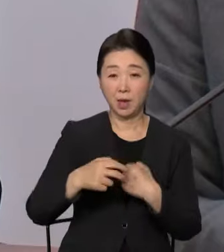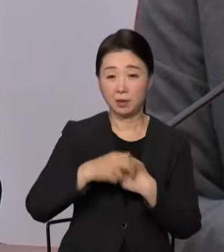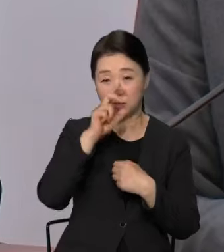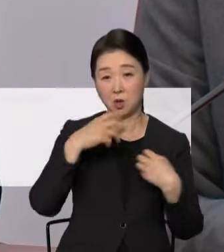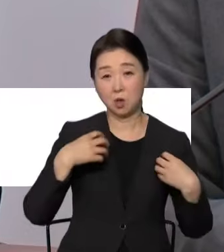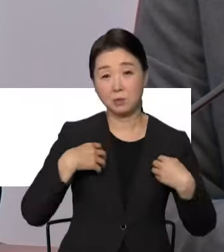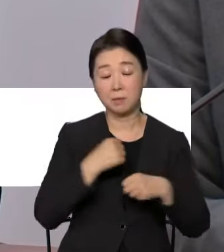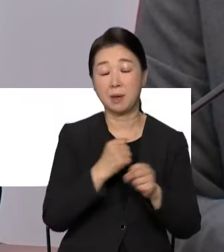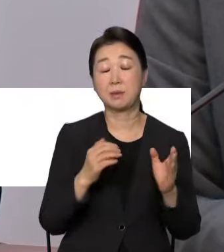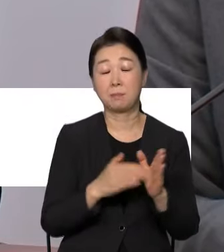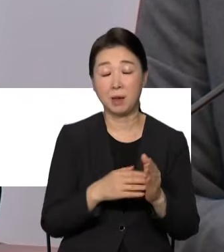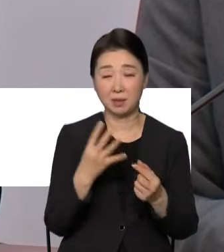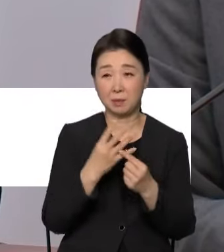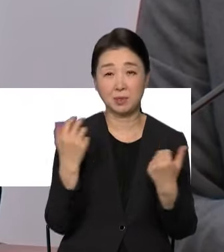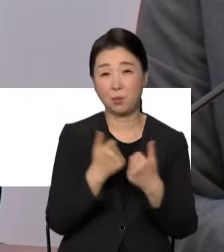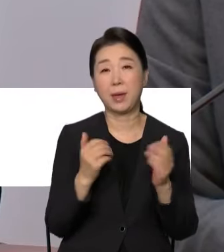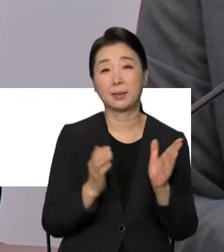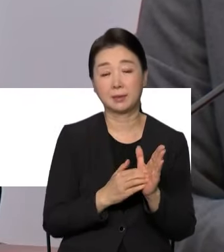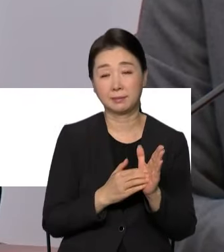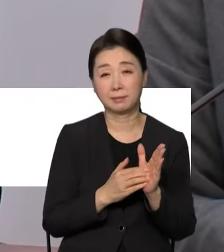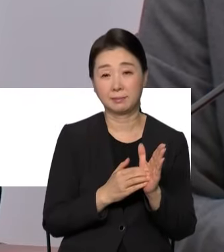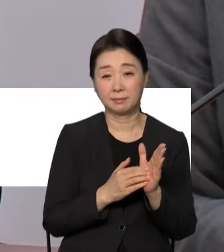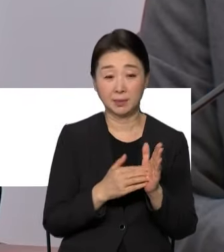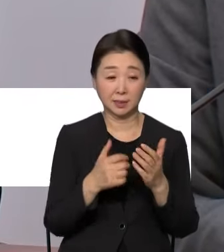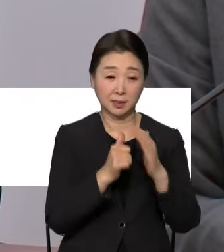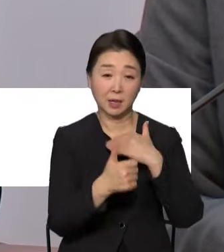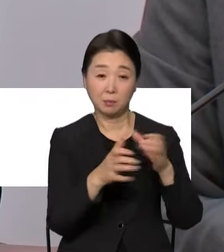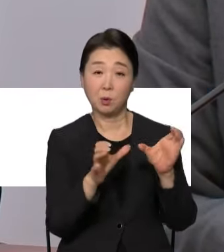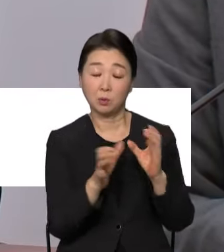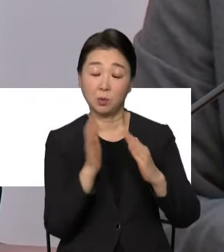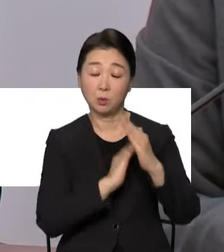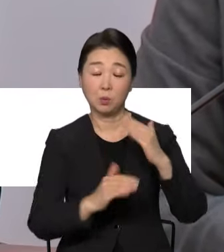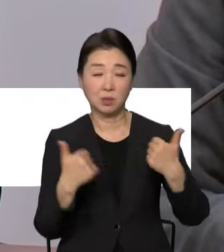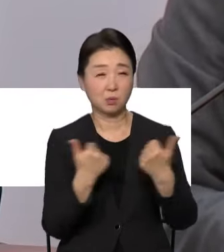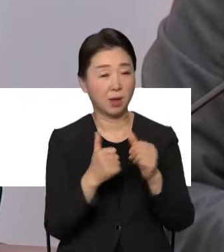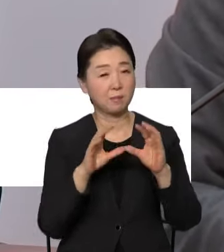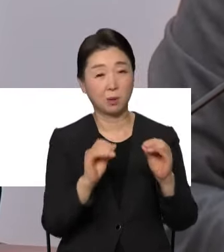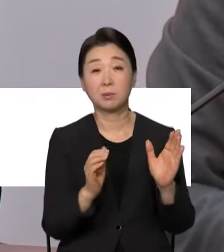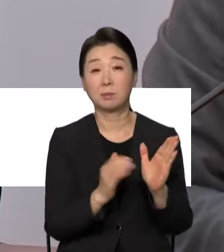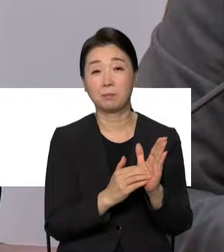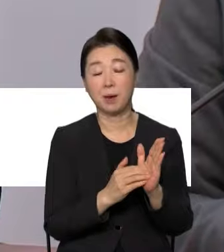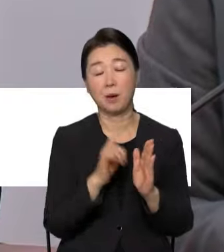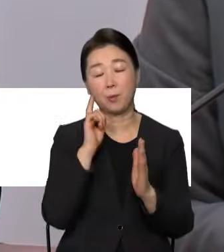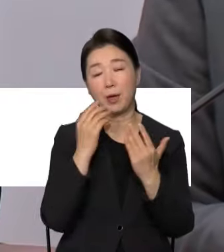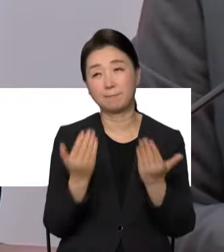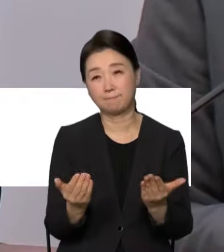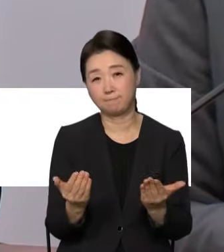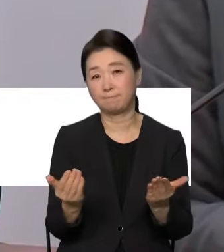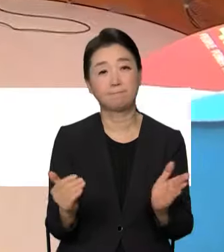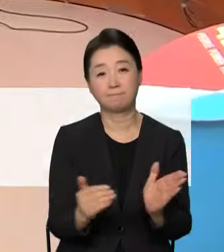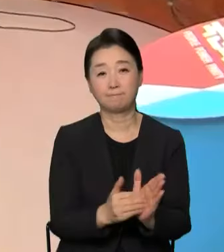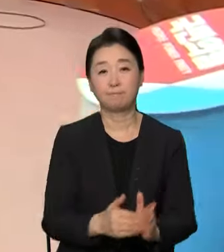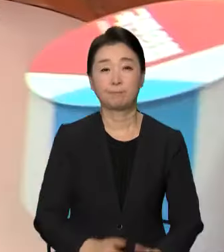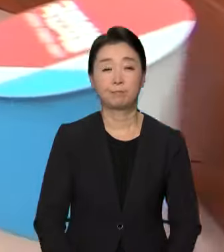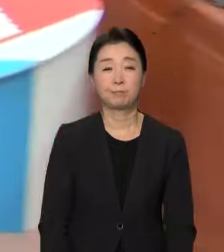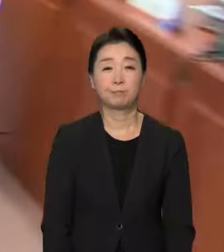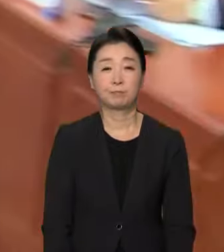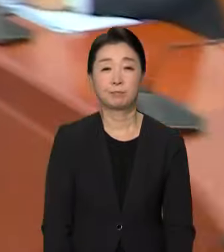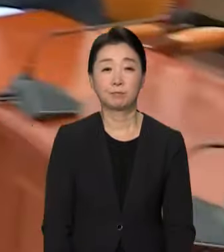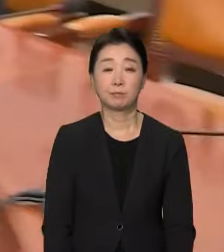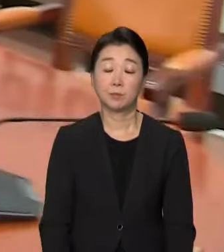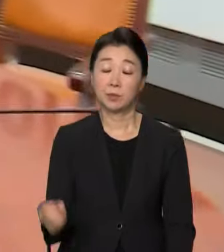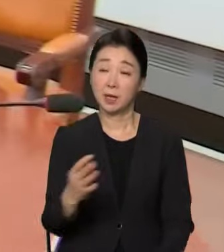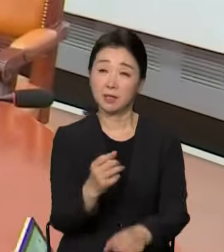여야 의정협의체 대표들은 당분간 공식적 회의를 중단하고 휴지기를 갖기로 하였습니다. 언제